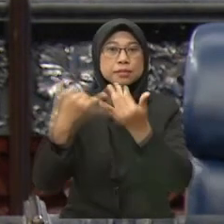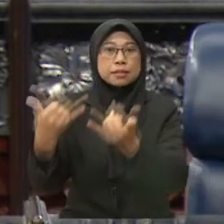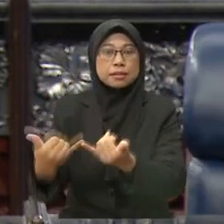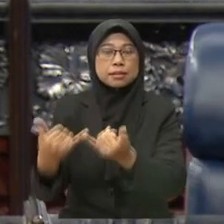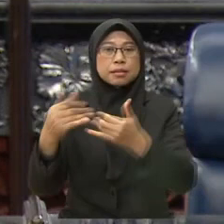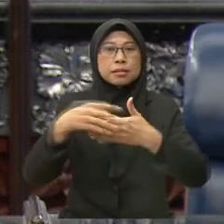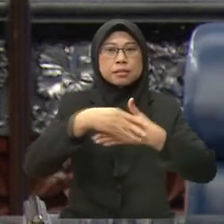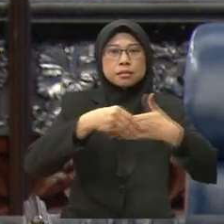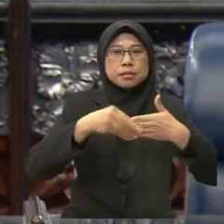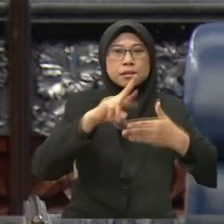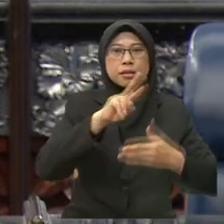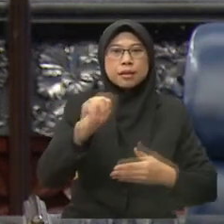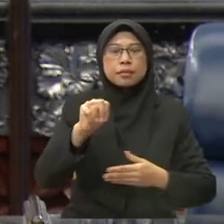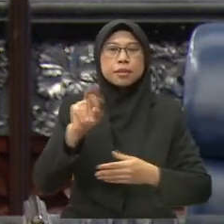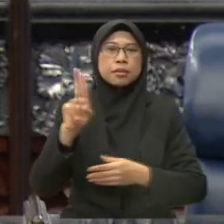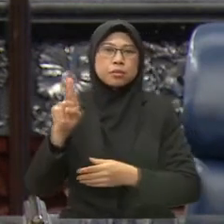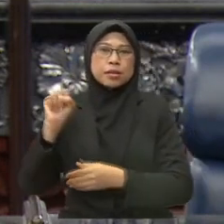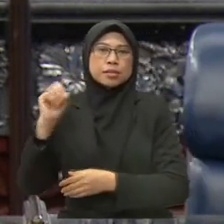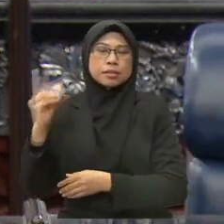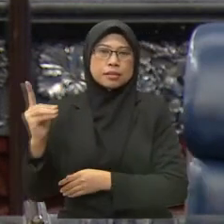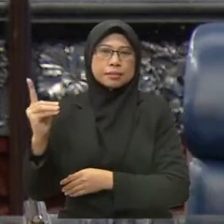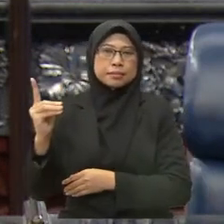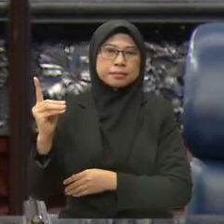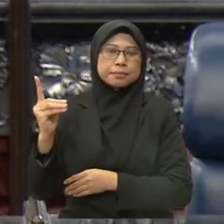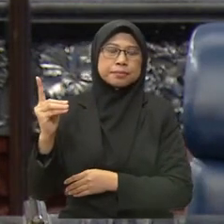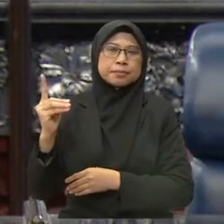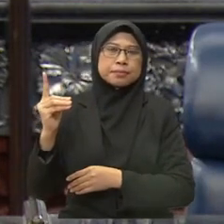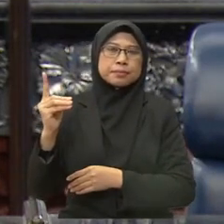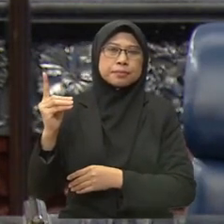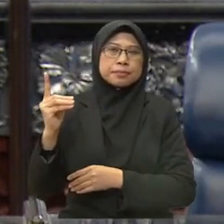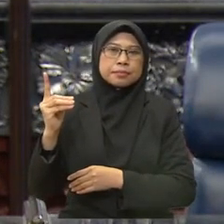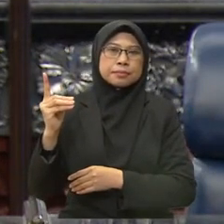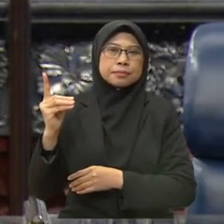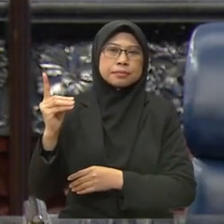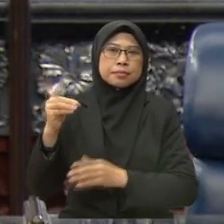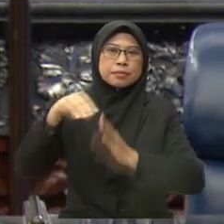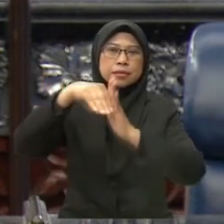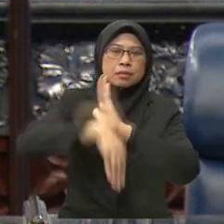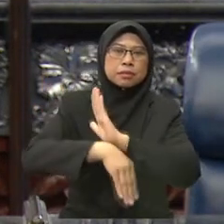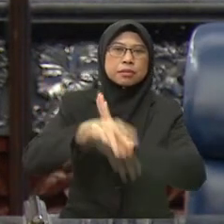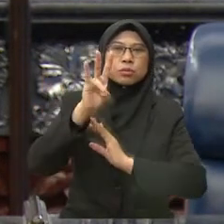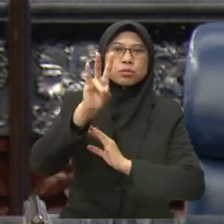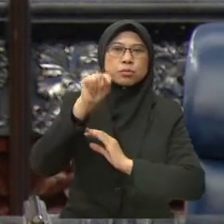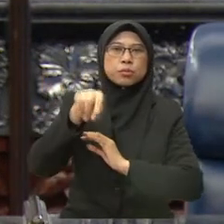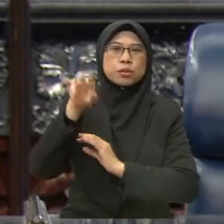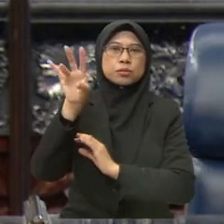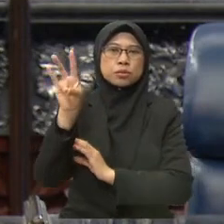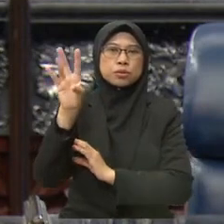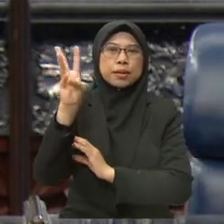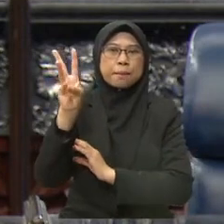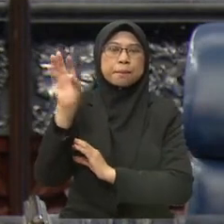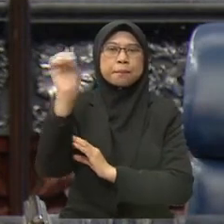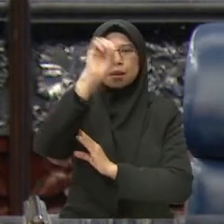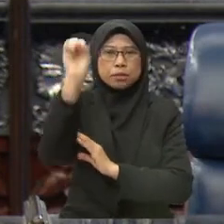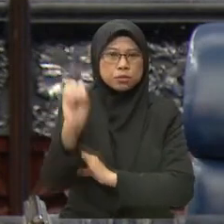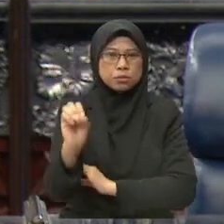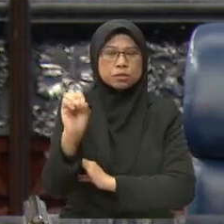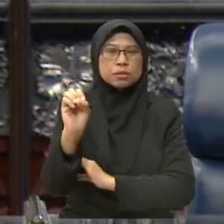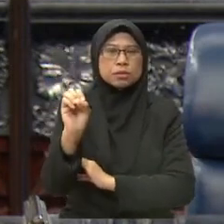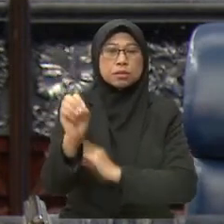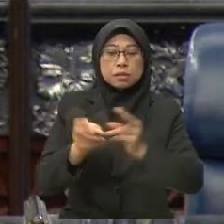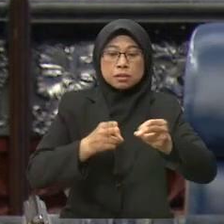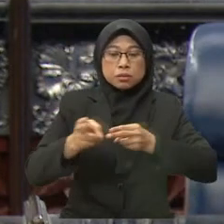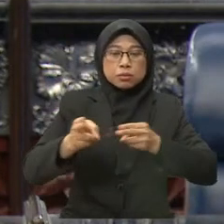ring dan juga USD merosot 7.67% dan